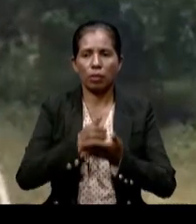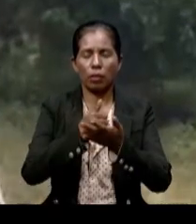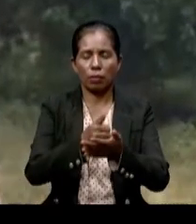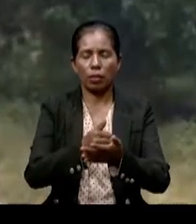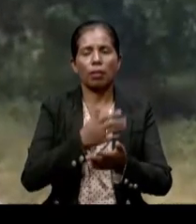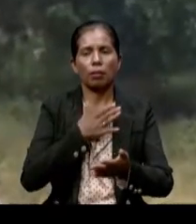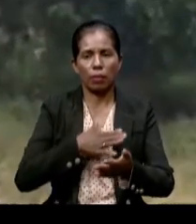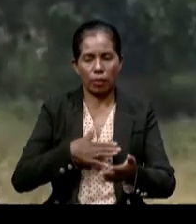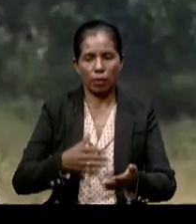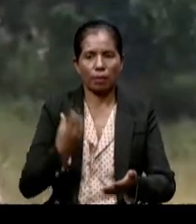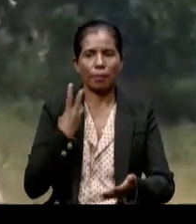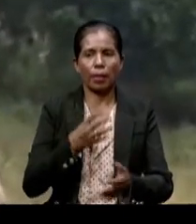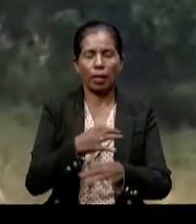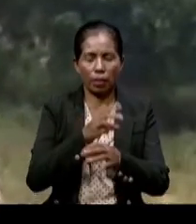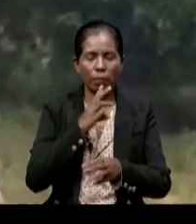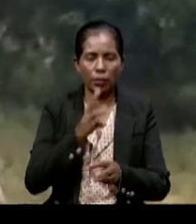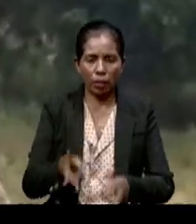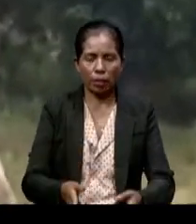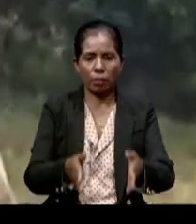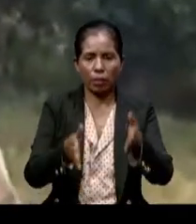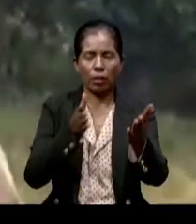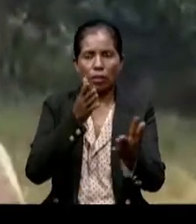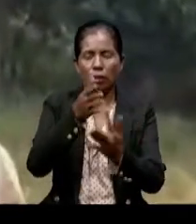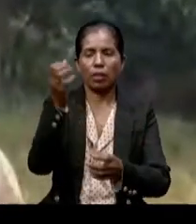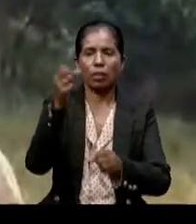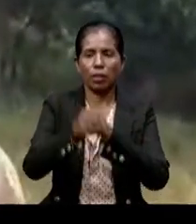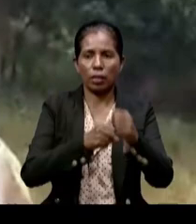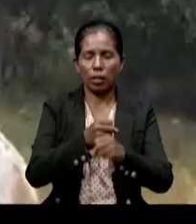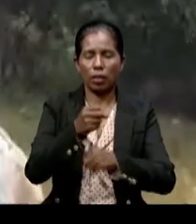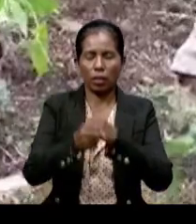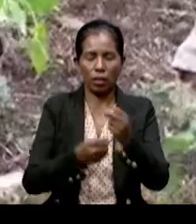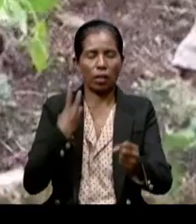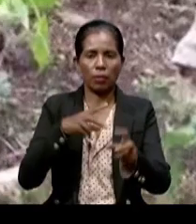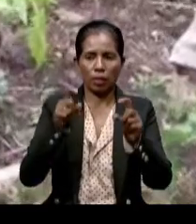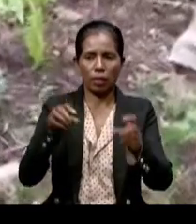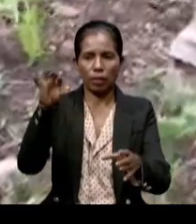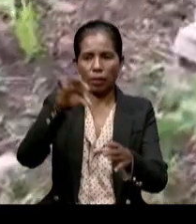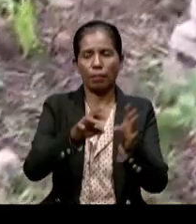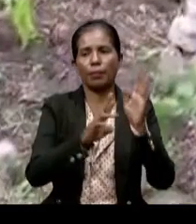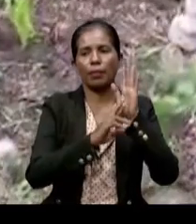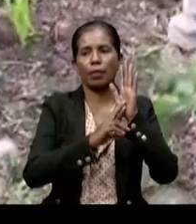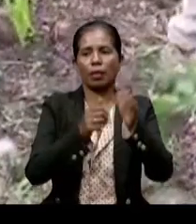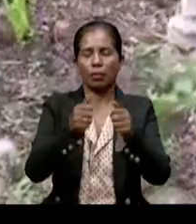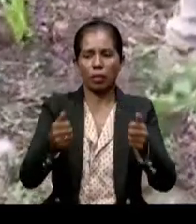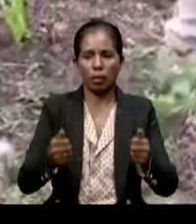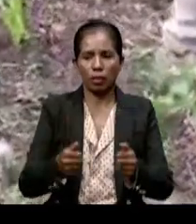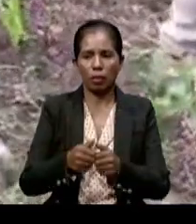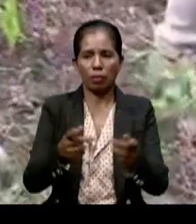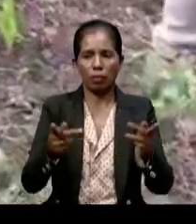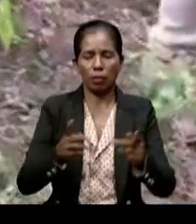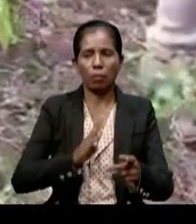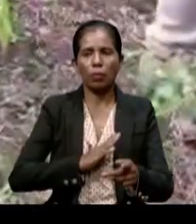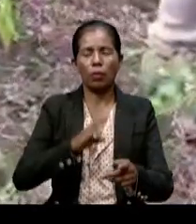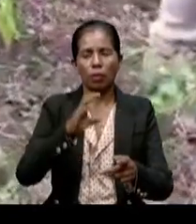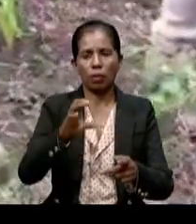kolbor, kami hadir amnya berdalam, berambil asis, nanti mana anting asis. Representante administrador posto administratif Bokau